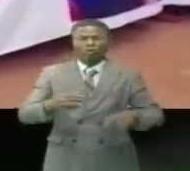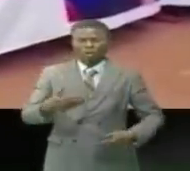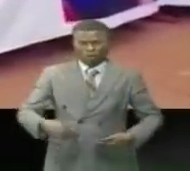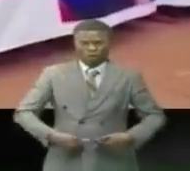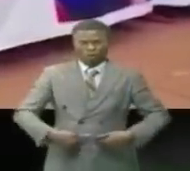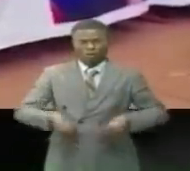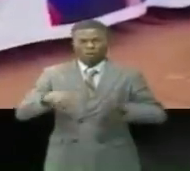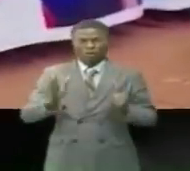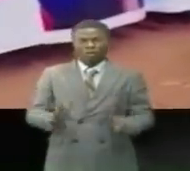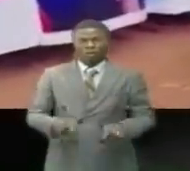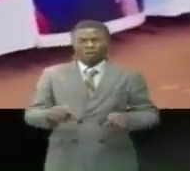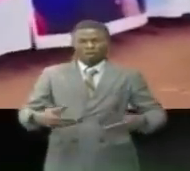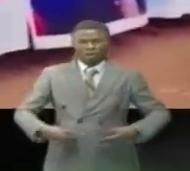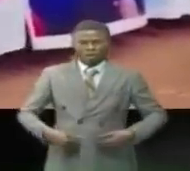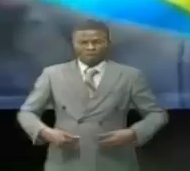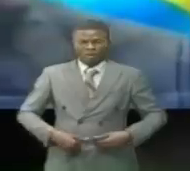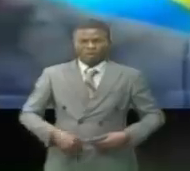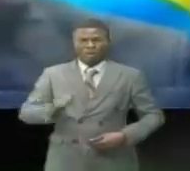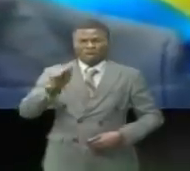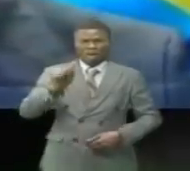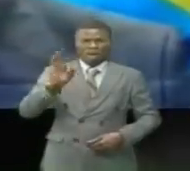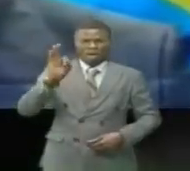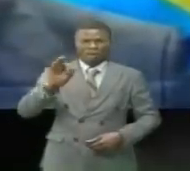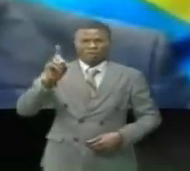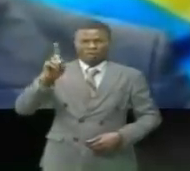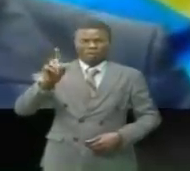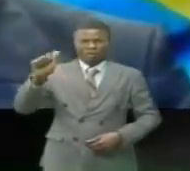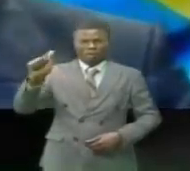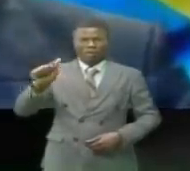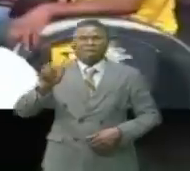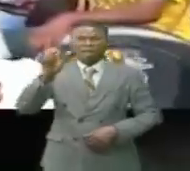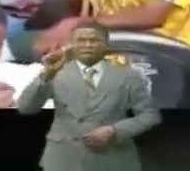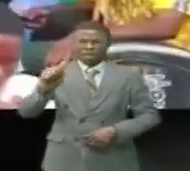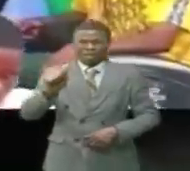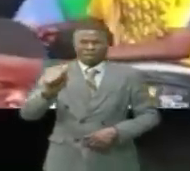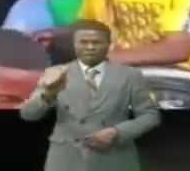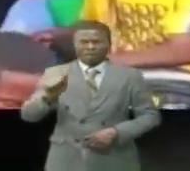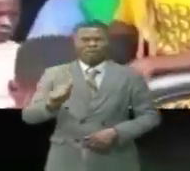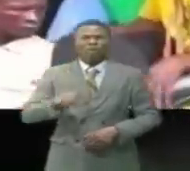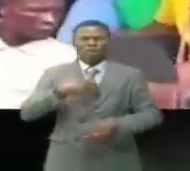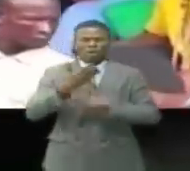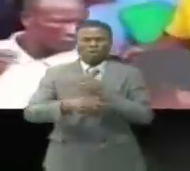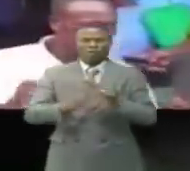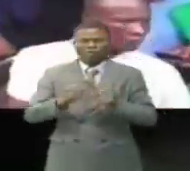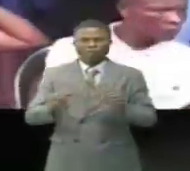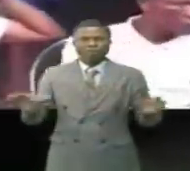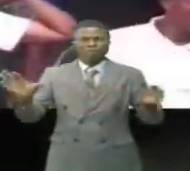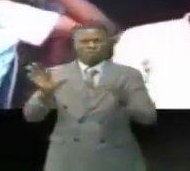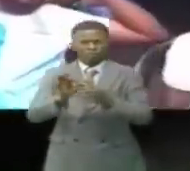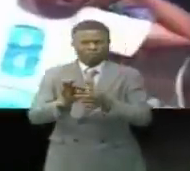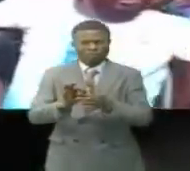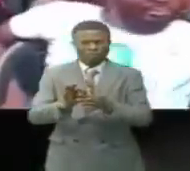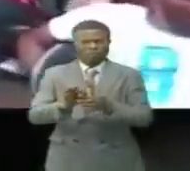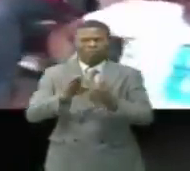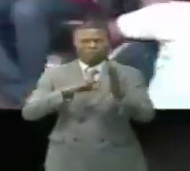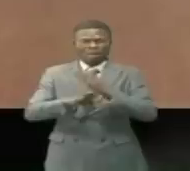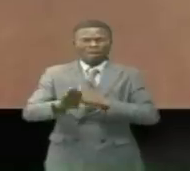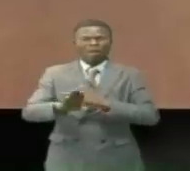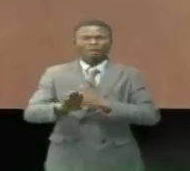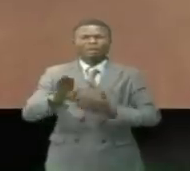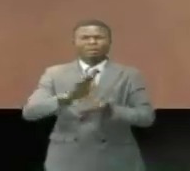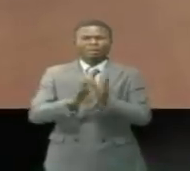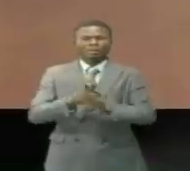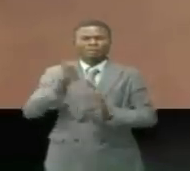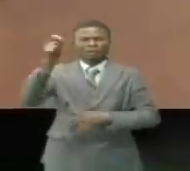fois, ce sont les jeunes de l'AFDCA, amis de Marc Kila, qui se mobilisent pour se faire enrôler au sein des FARDC